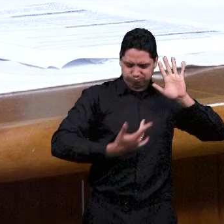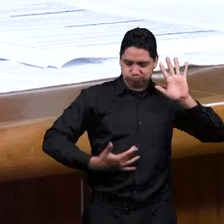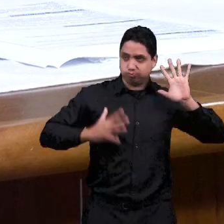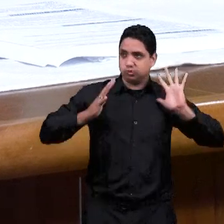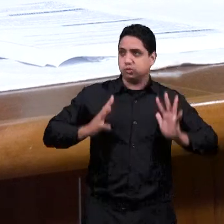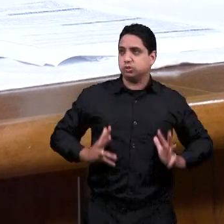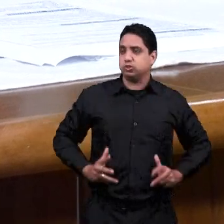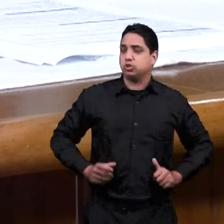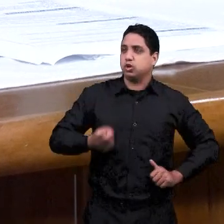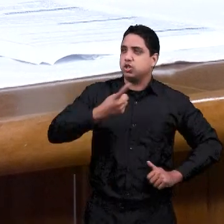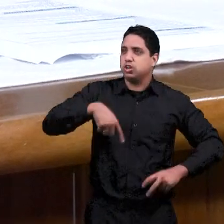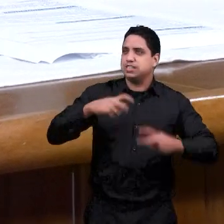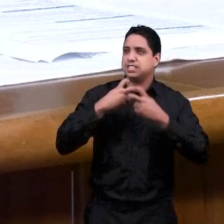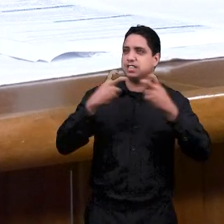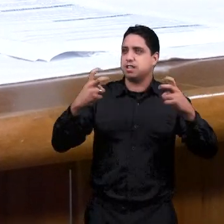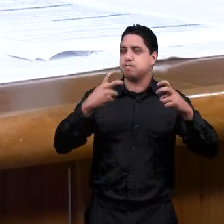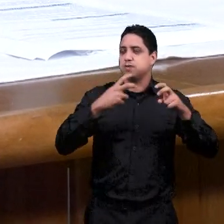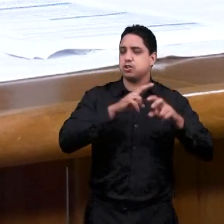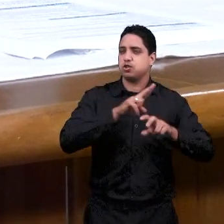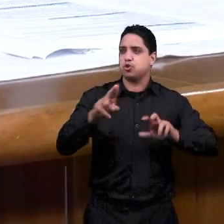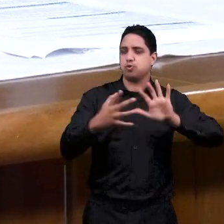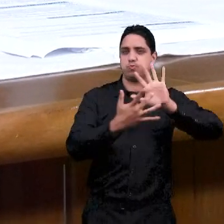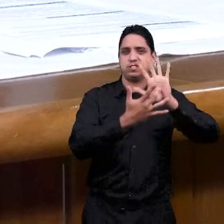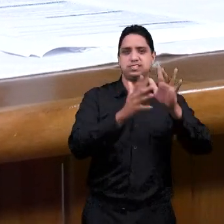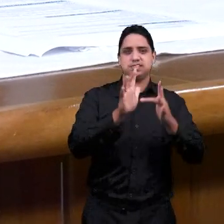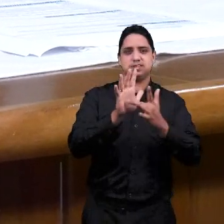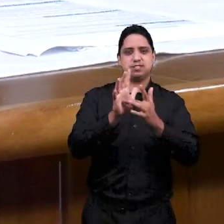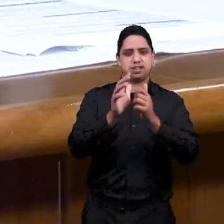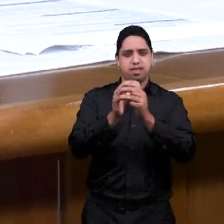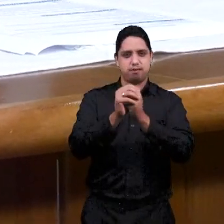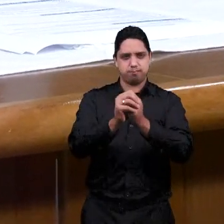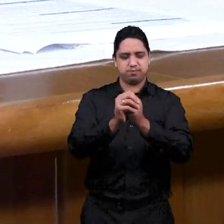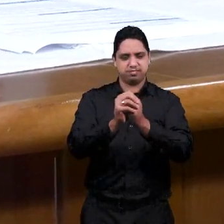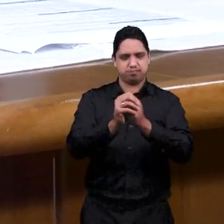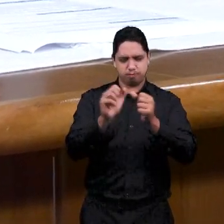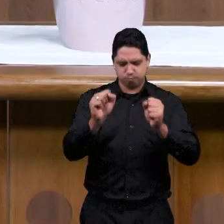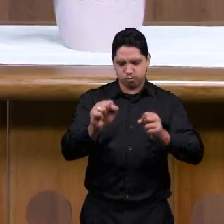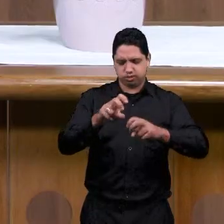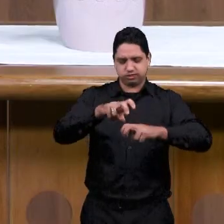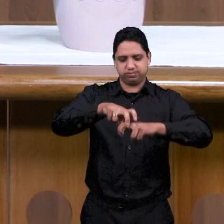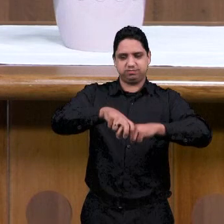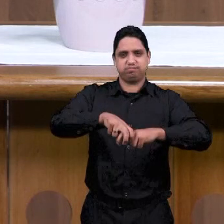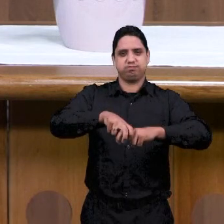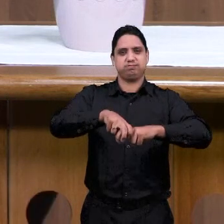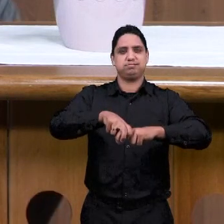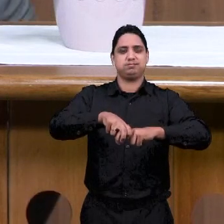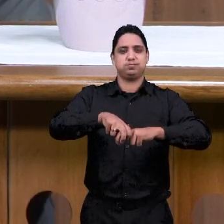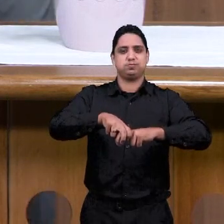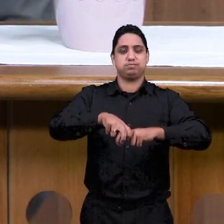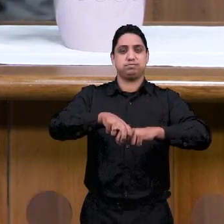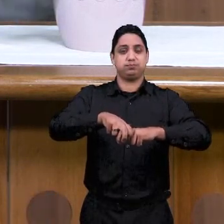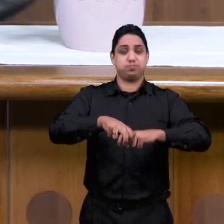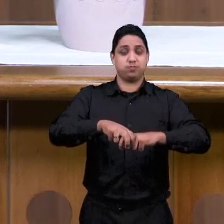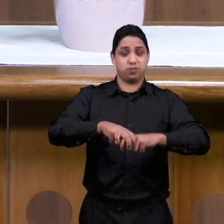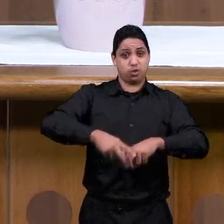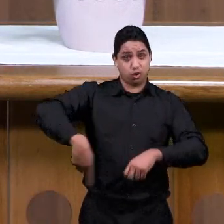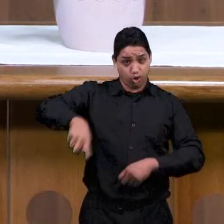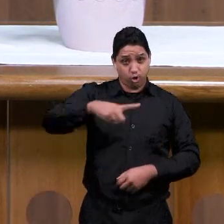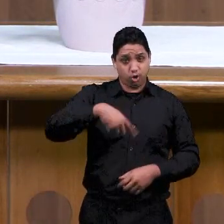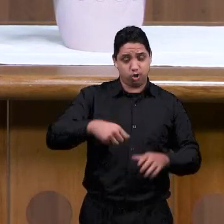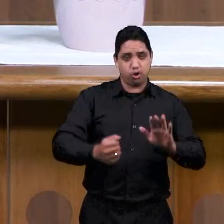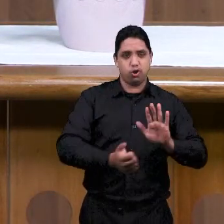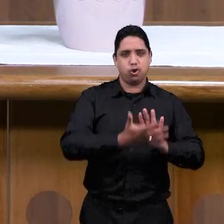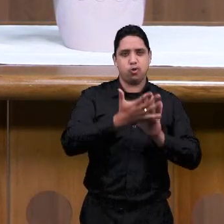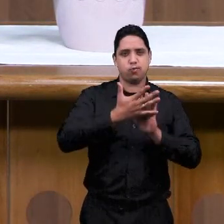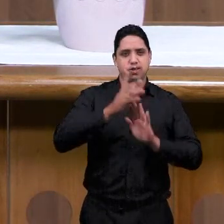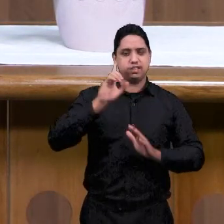couvre-nous du sang de Jésus, c'est la prière que nous faisons au nom de Jésus. Amen. Vous pouvez vous asseoir. Et nous allons louer le Seigneur